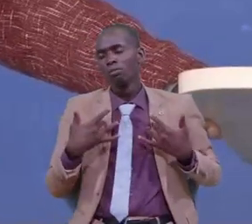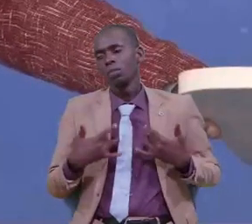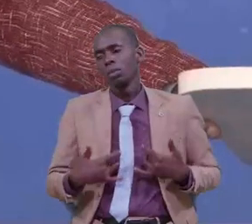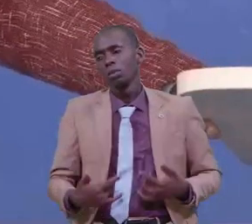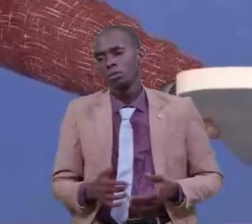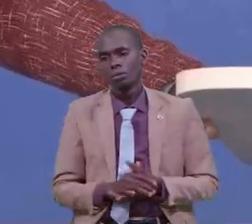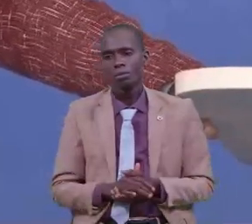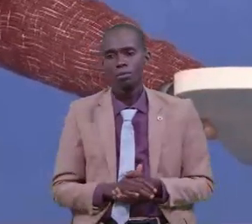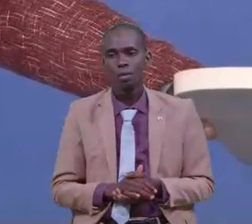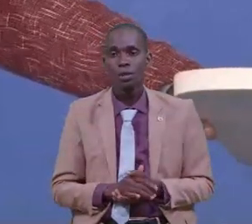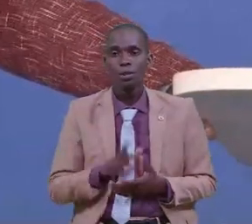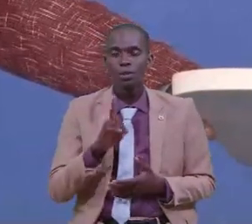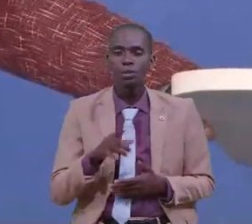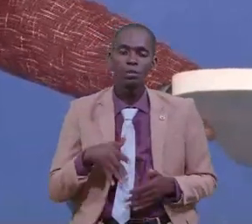découragé,